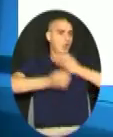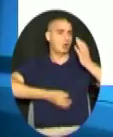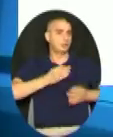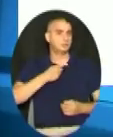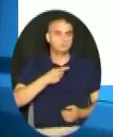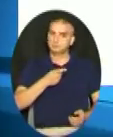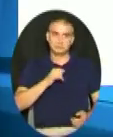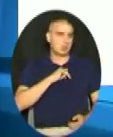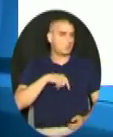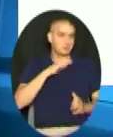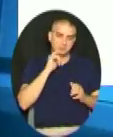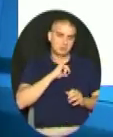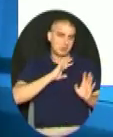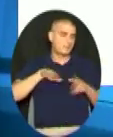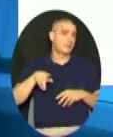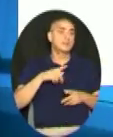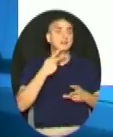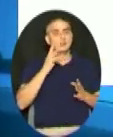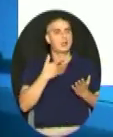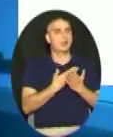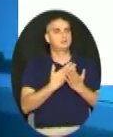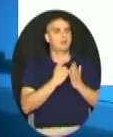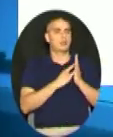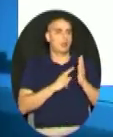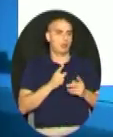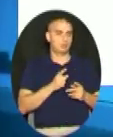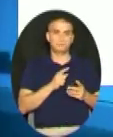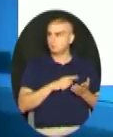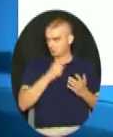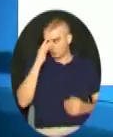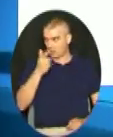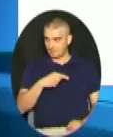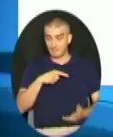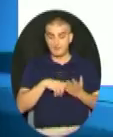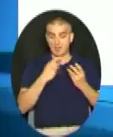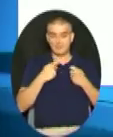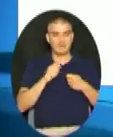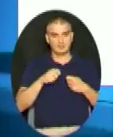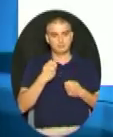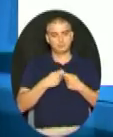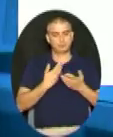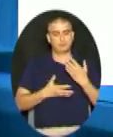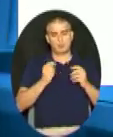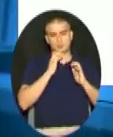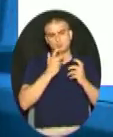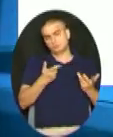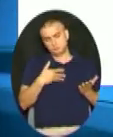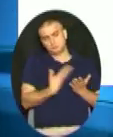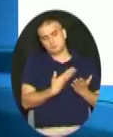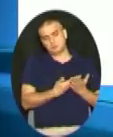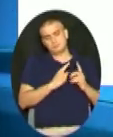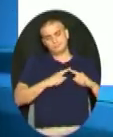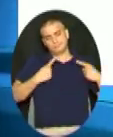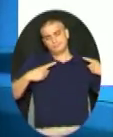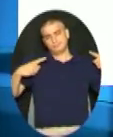שעת שאלות, זה לא מעניין את התקשורת. מעניין את התקשורת הצעות חוק, אבל... כי אתה יודע למה? כי הרבה מאוד ח"כים משתפים פעולה עם התקשורת, ואז הם מציעים מיני